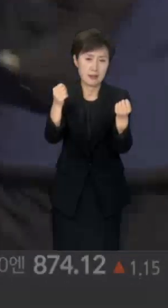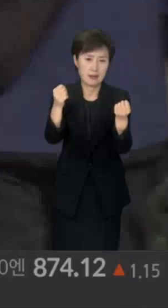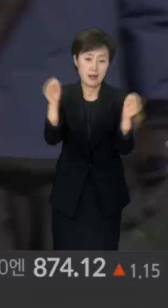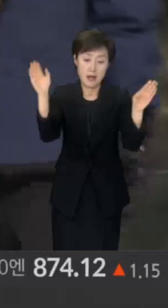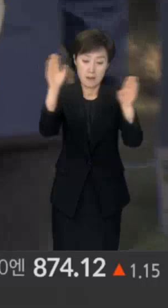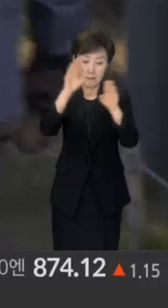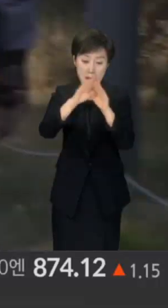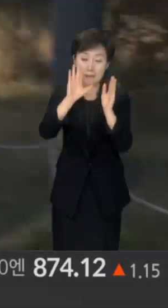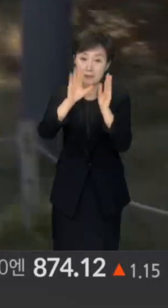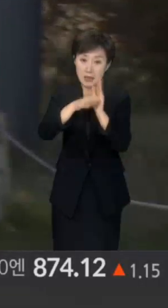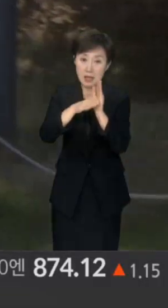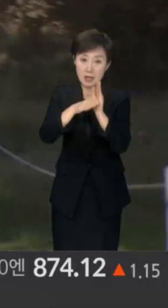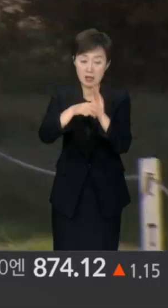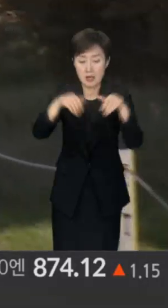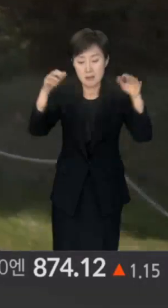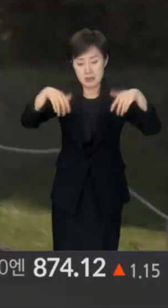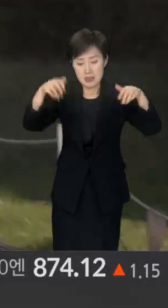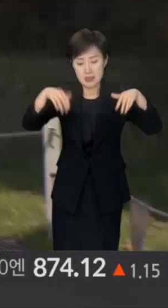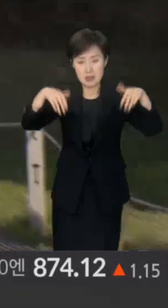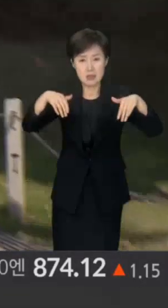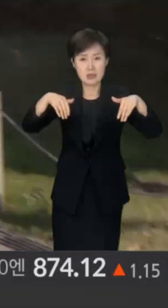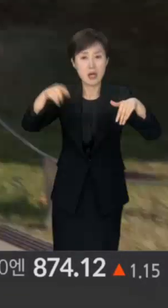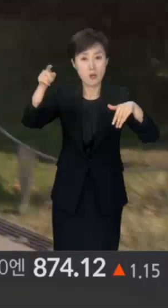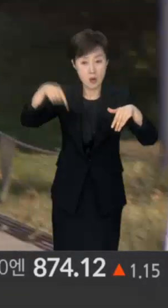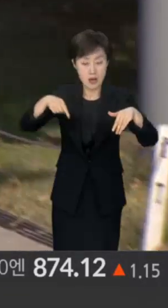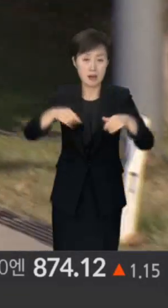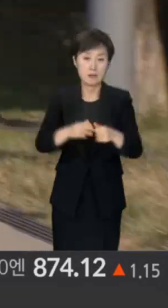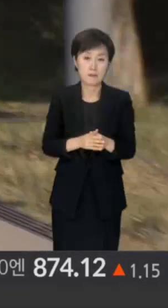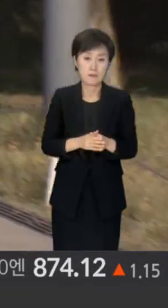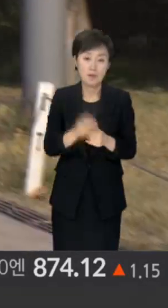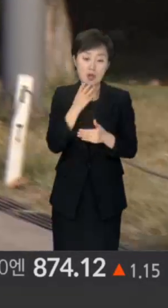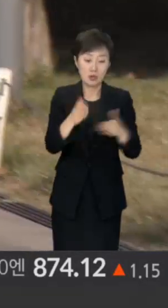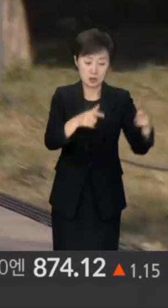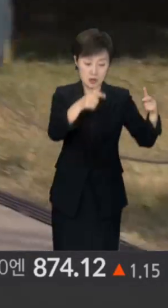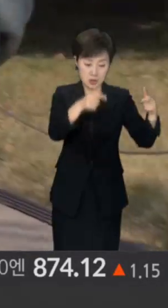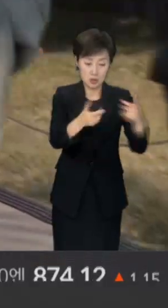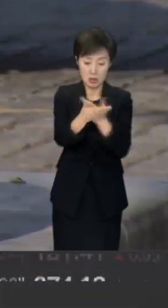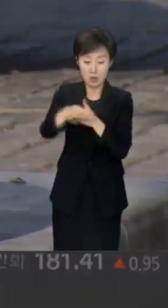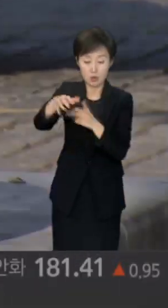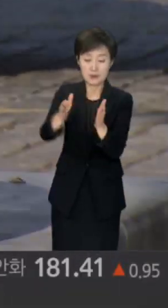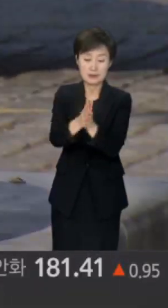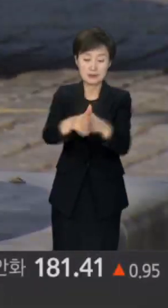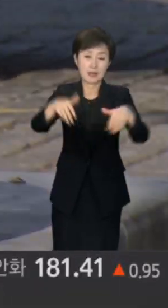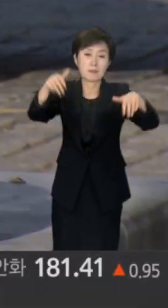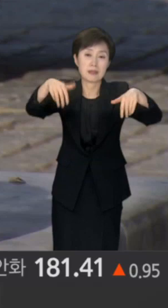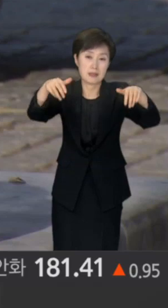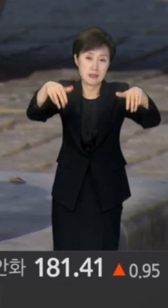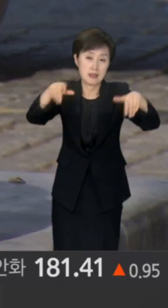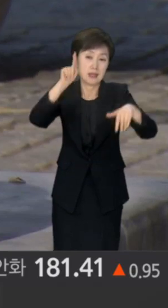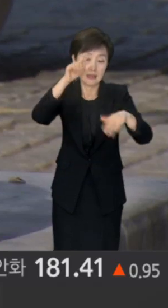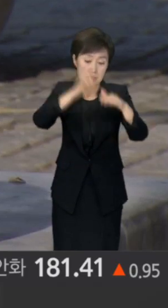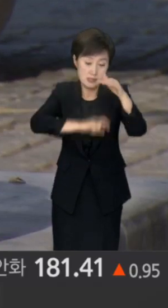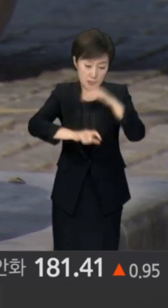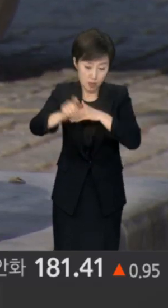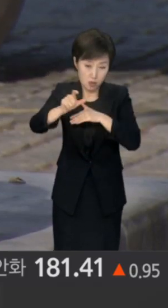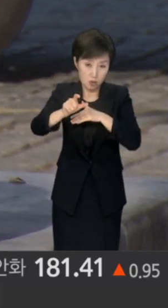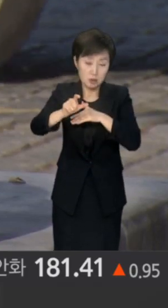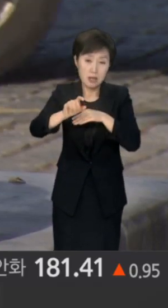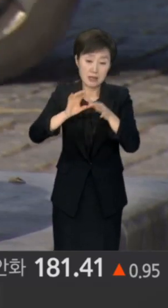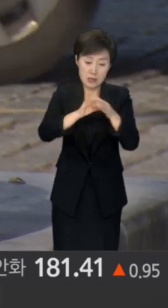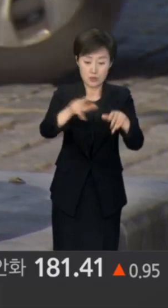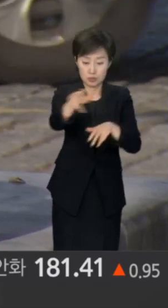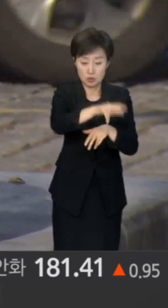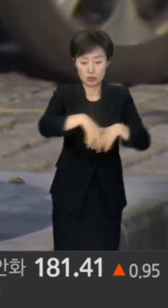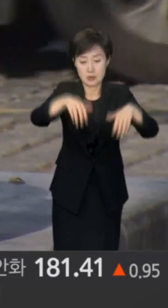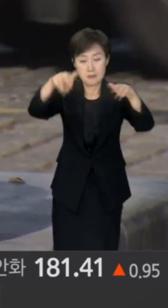늦은 밤부터는 추위를 부르는 비 소식이 있는데요. 경기 북동부와 강원 북부부터 비가 시작되겠고요. 내일 새벽부터 낮까지